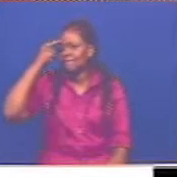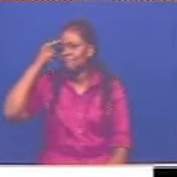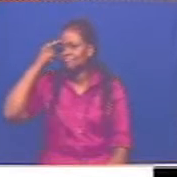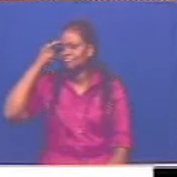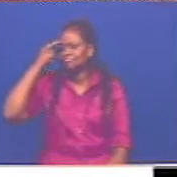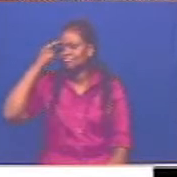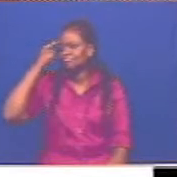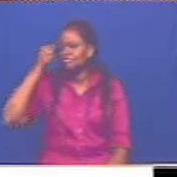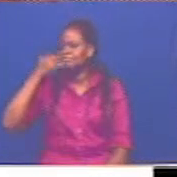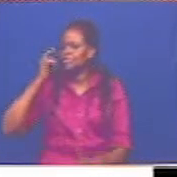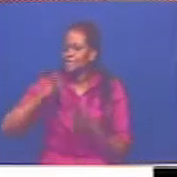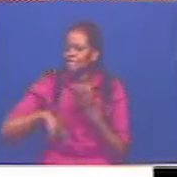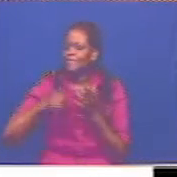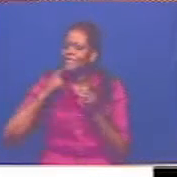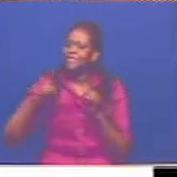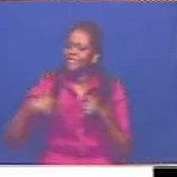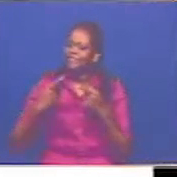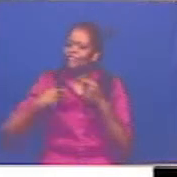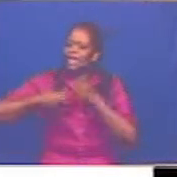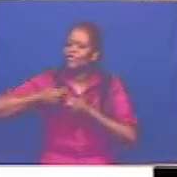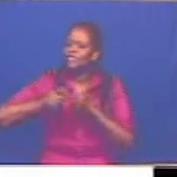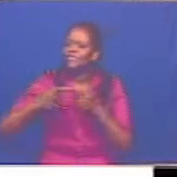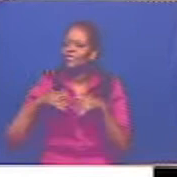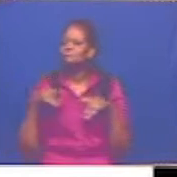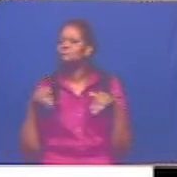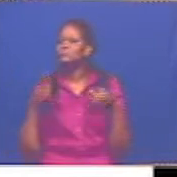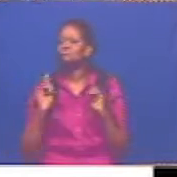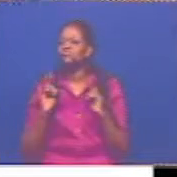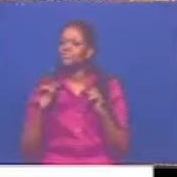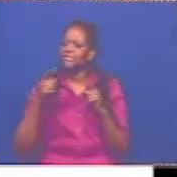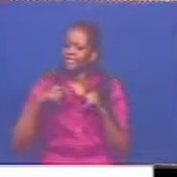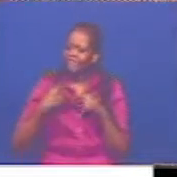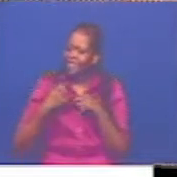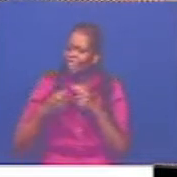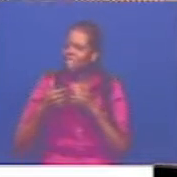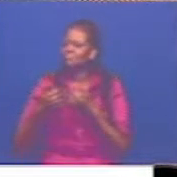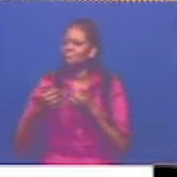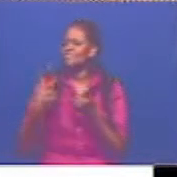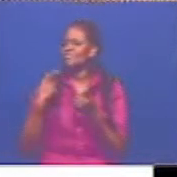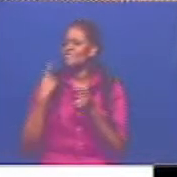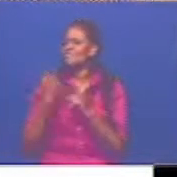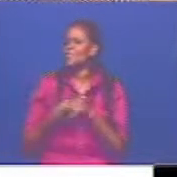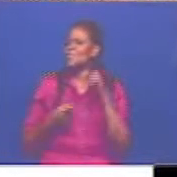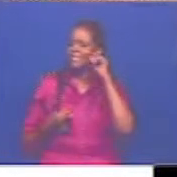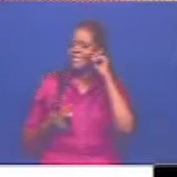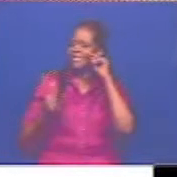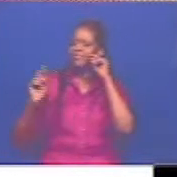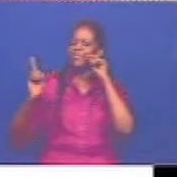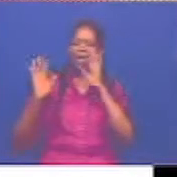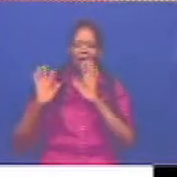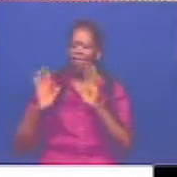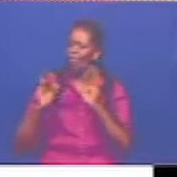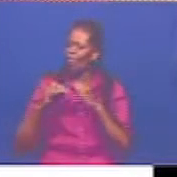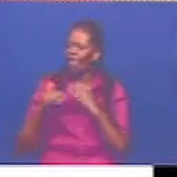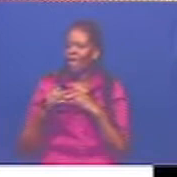thing iko pale ni kujituma tu basi. Hakuna ile utengamano kwamba mimi natokea pwani. No, na mimi